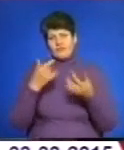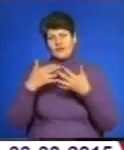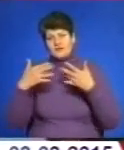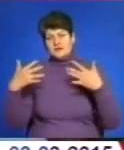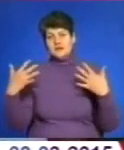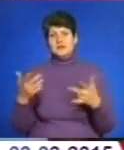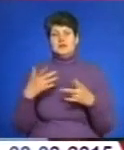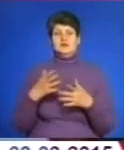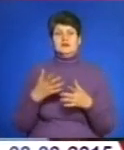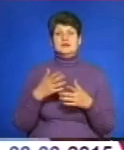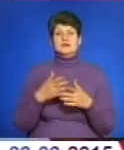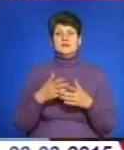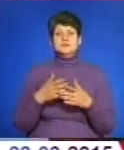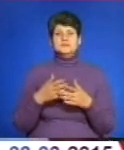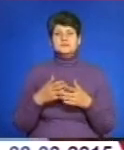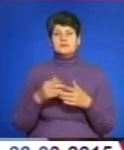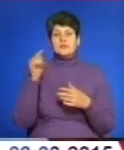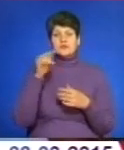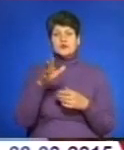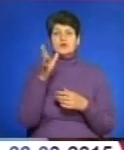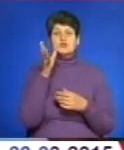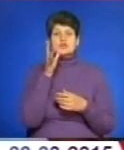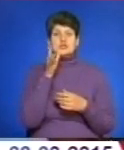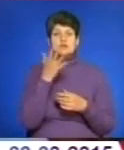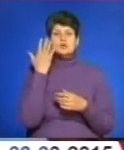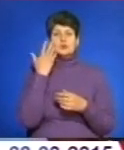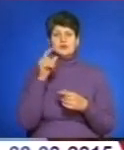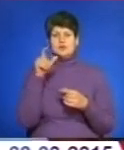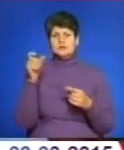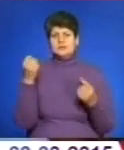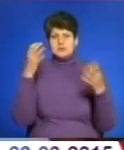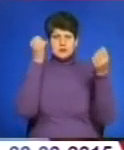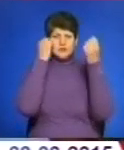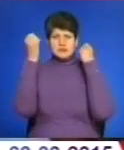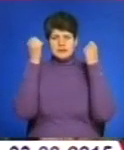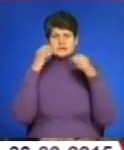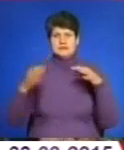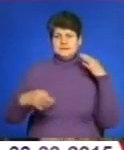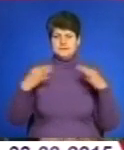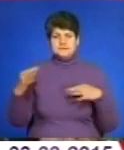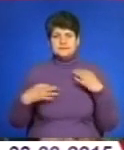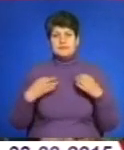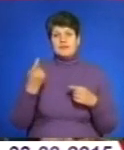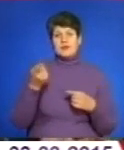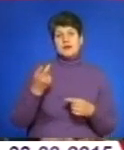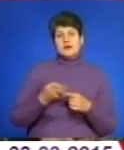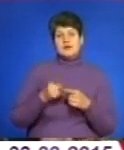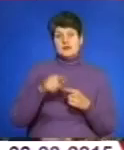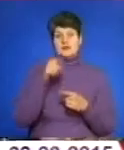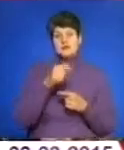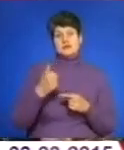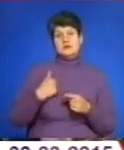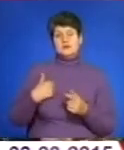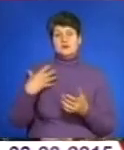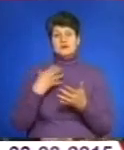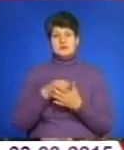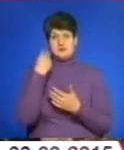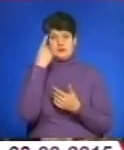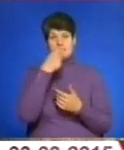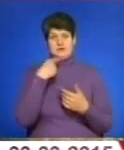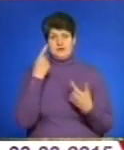просимо підтримки і закликаємо вас всіх звертатися до нас, ставати в наші ряди і продовжувати нашу справу, бо перемога тільки